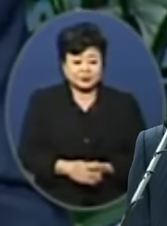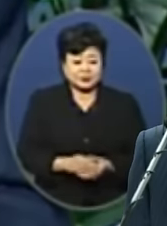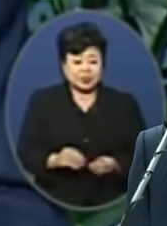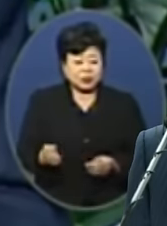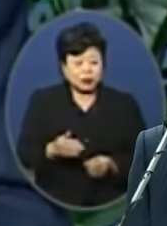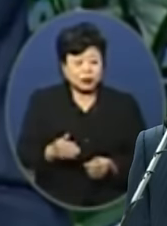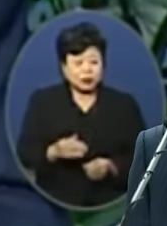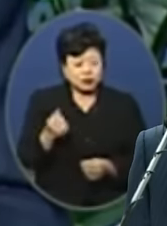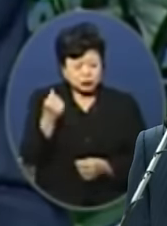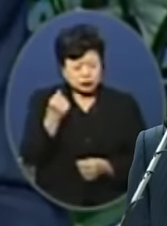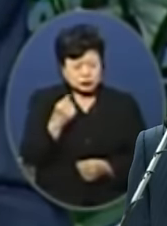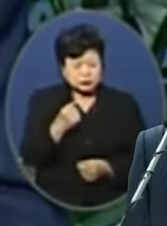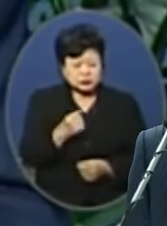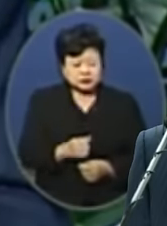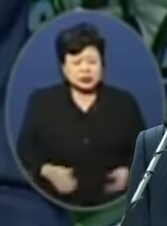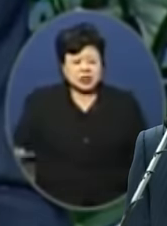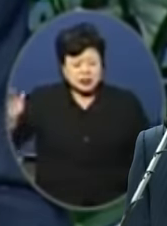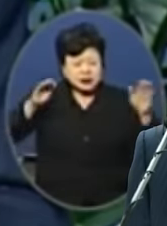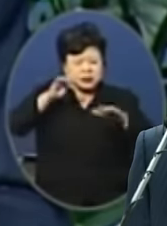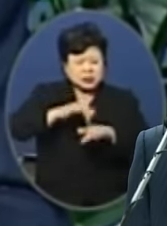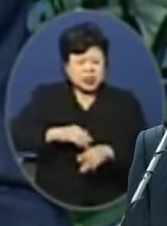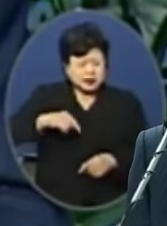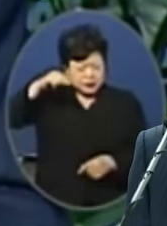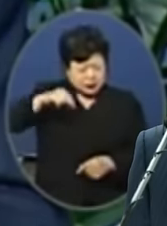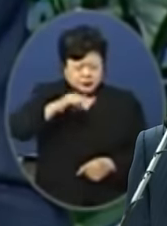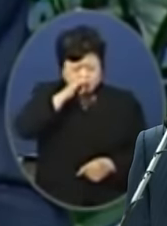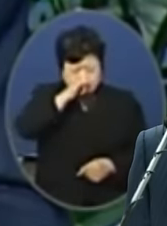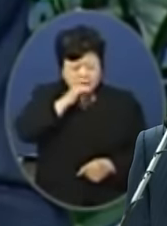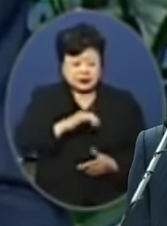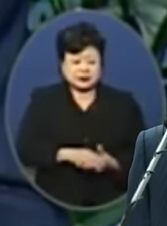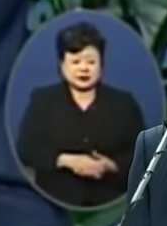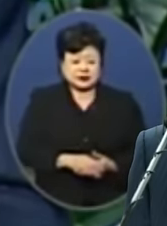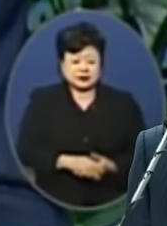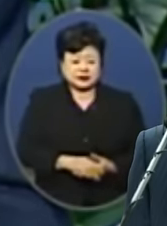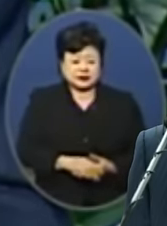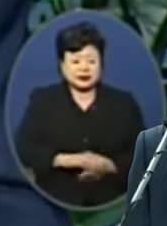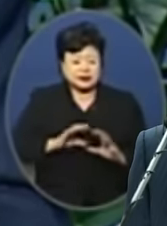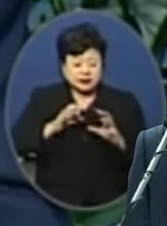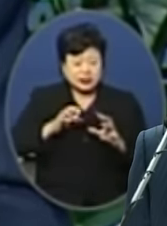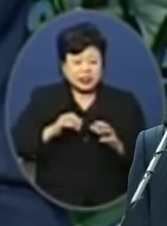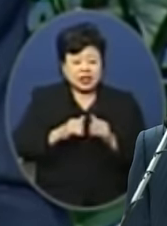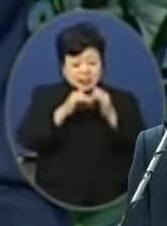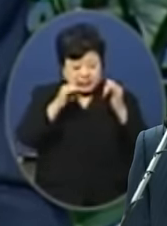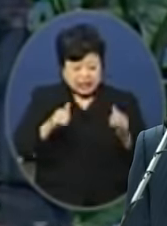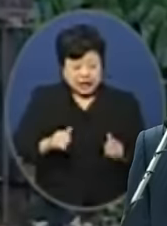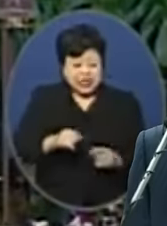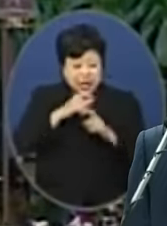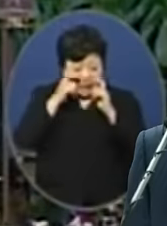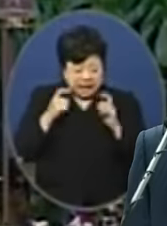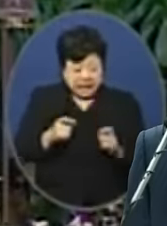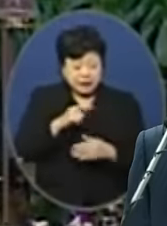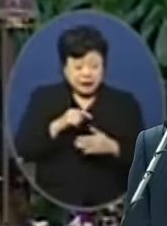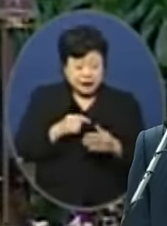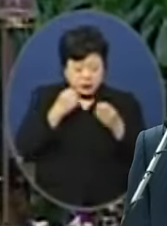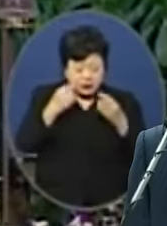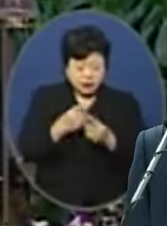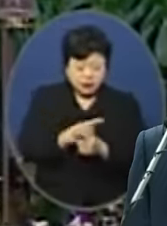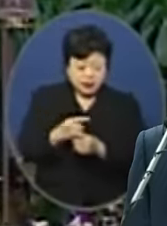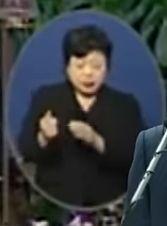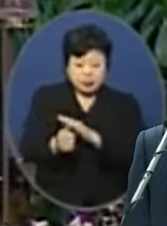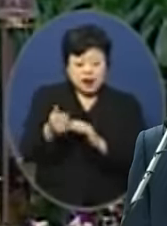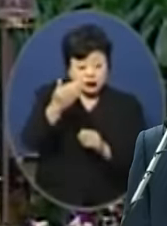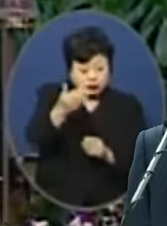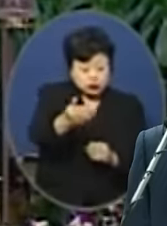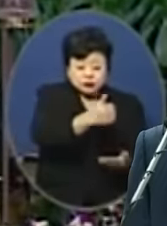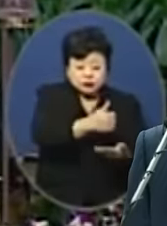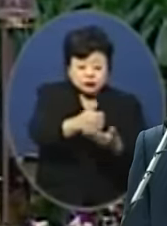땅이 공허하고 혼돈하며 허감의 깊음 위에 있을 때 이와 같은 상태가 국가, 사회, 가정, 개인의 심령에 있을 때 새롭게 되는 희망을